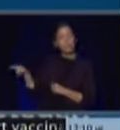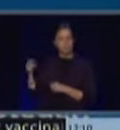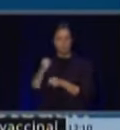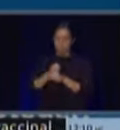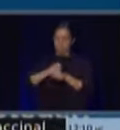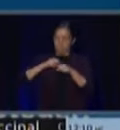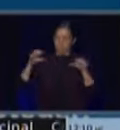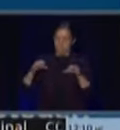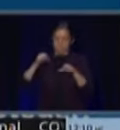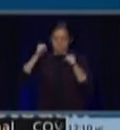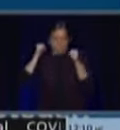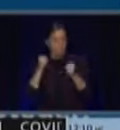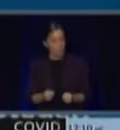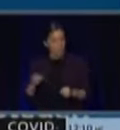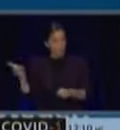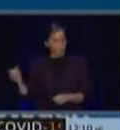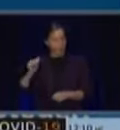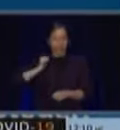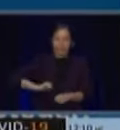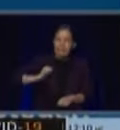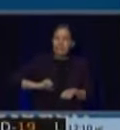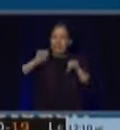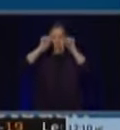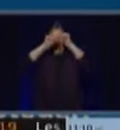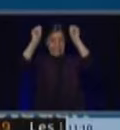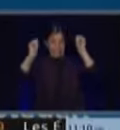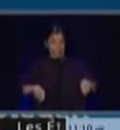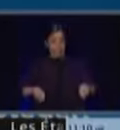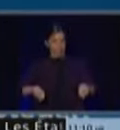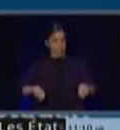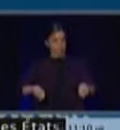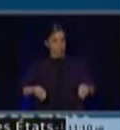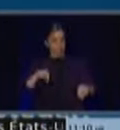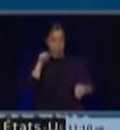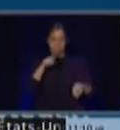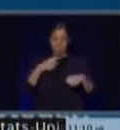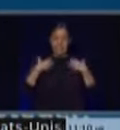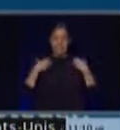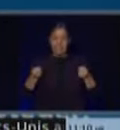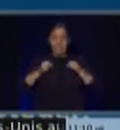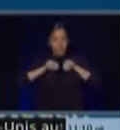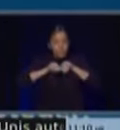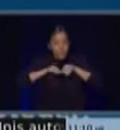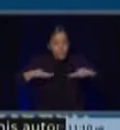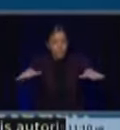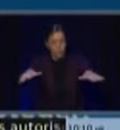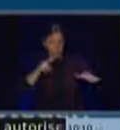très fort, c'est d'adapter notre réseau. Parce que, bon,